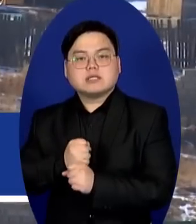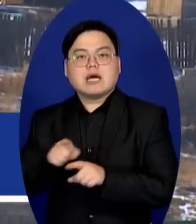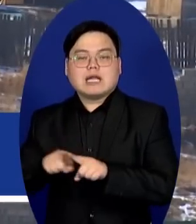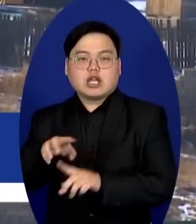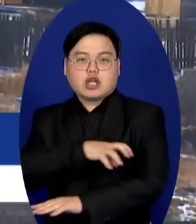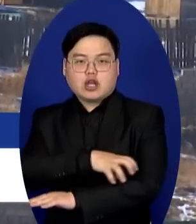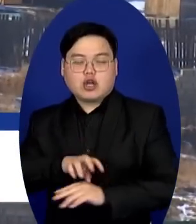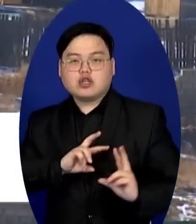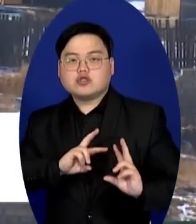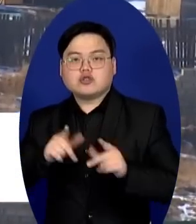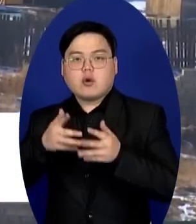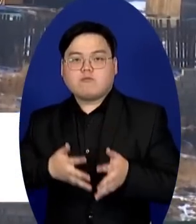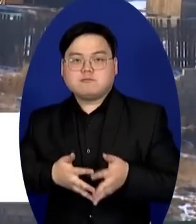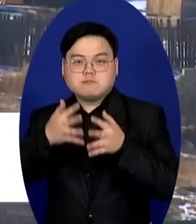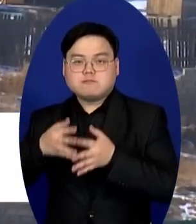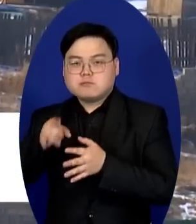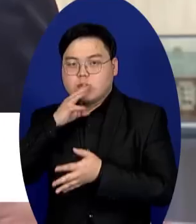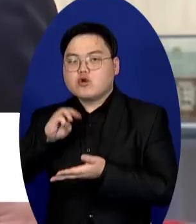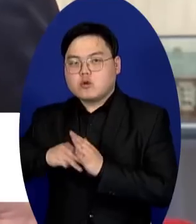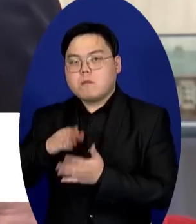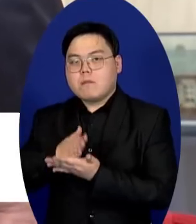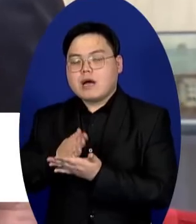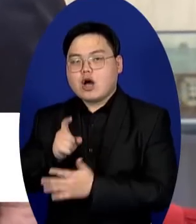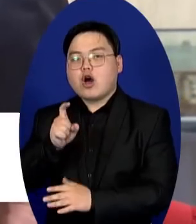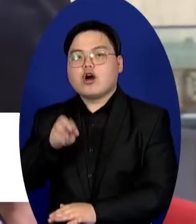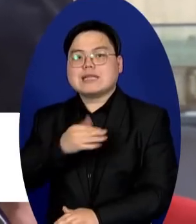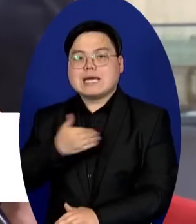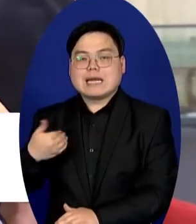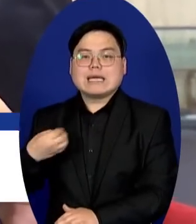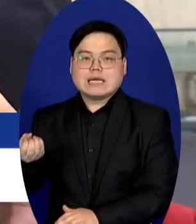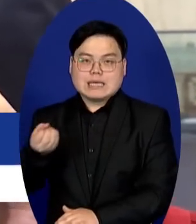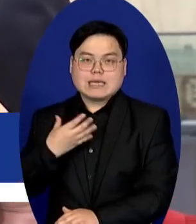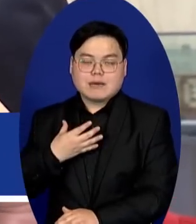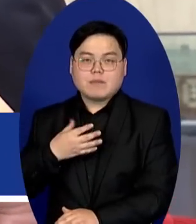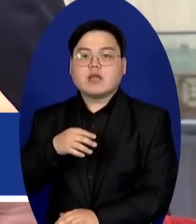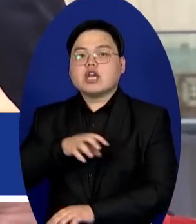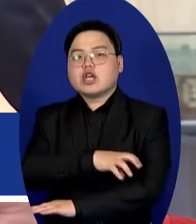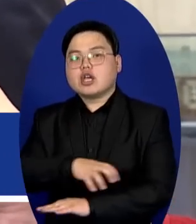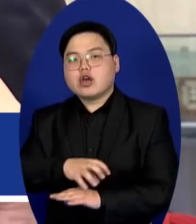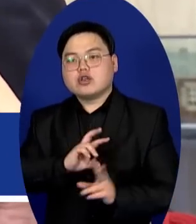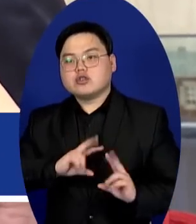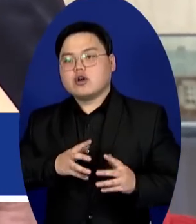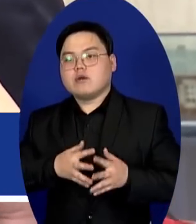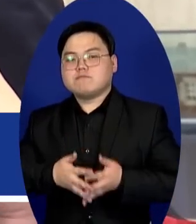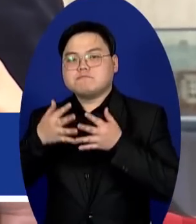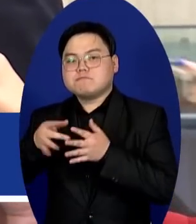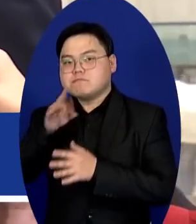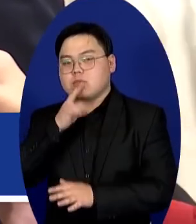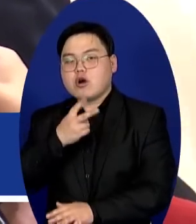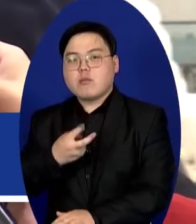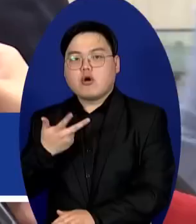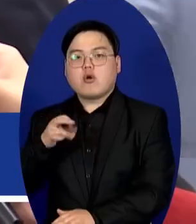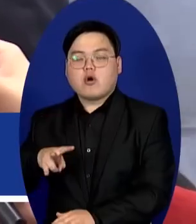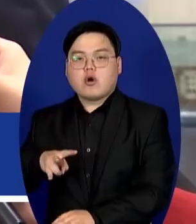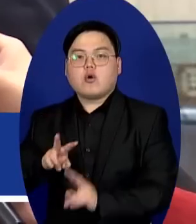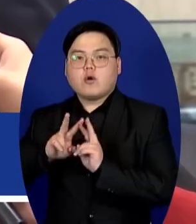төлөвлөхөөр төлөвлөж байгааг хотын дарга ярьлаа. Гэр хорооллыг орон сууцуулах бодлого 2023 онд өргөжлөд явна. Энэ бол дид төвдөрөөс өөрсөн байдлаар